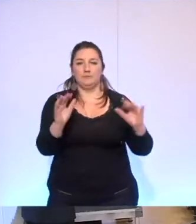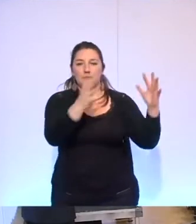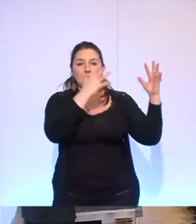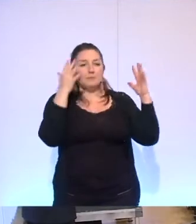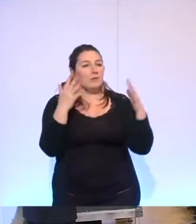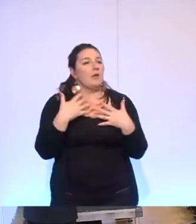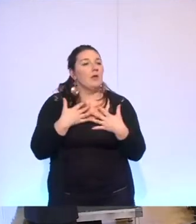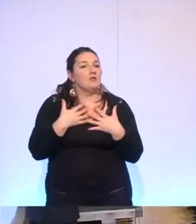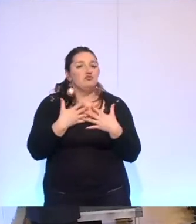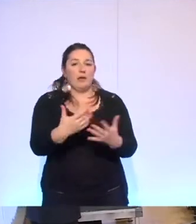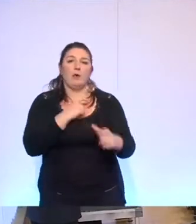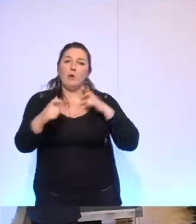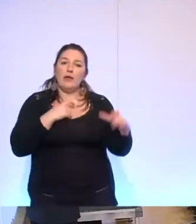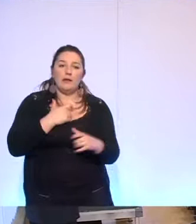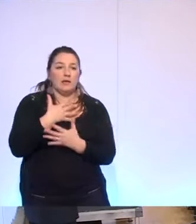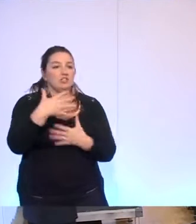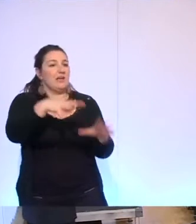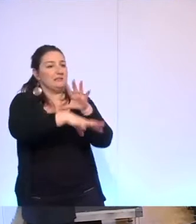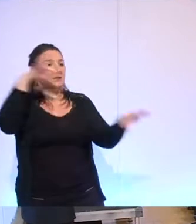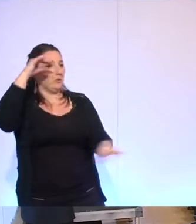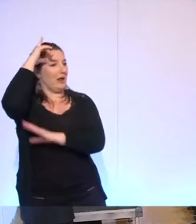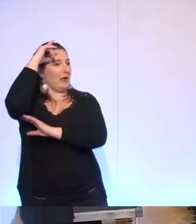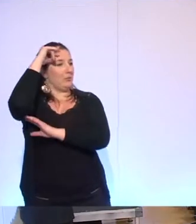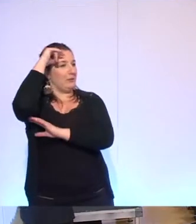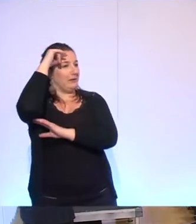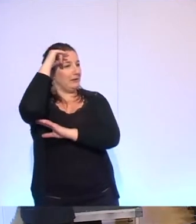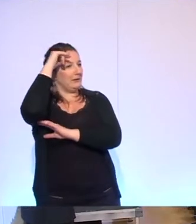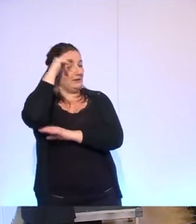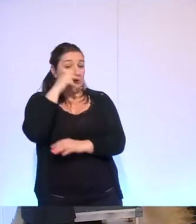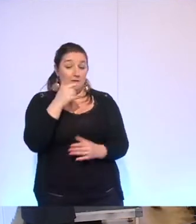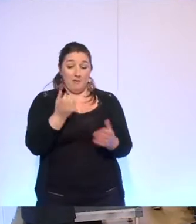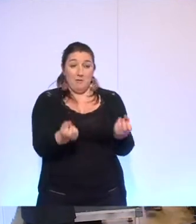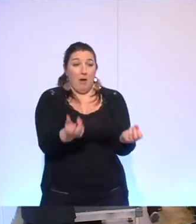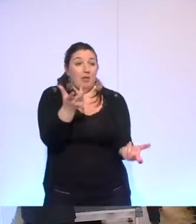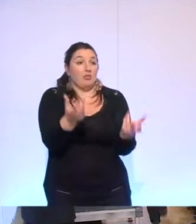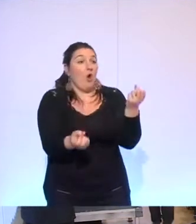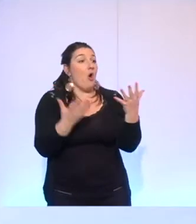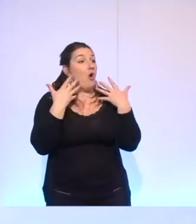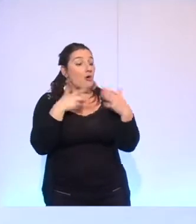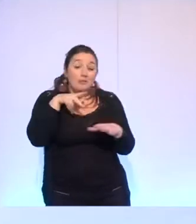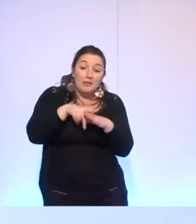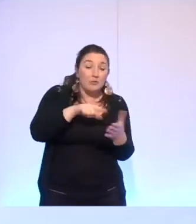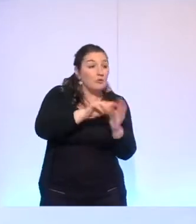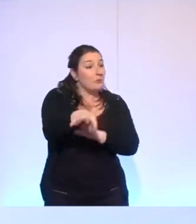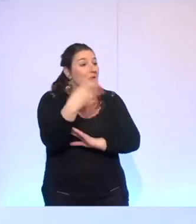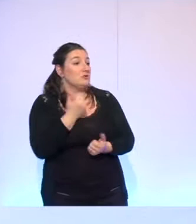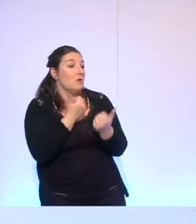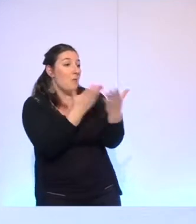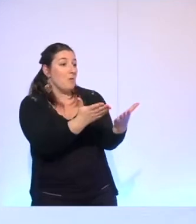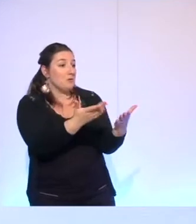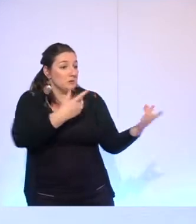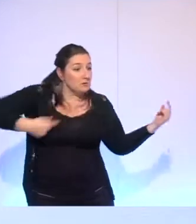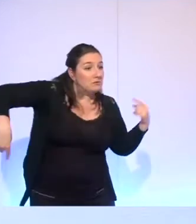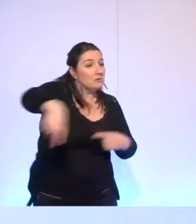Mes chers collègues, chers élus de la République, en ce début de printemps 2014, je vous propose qu'ensemble,